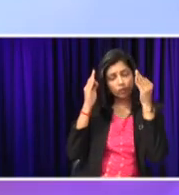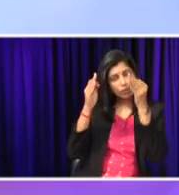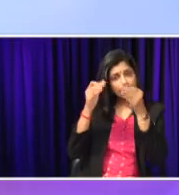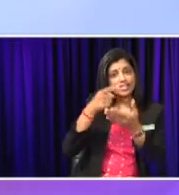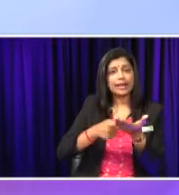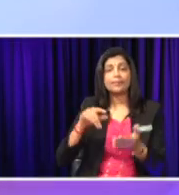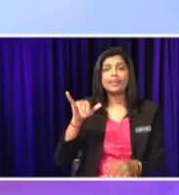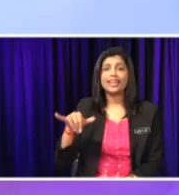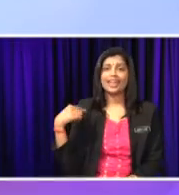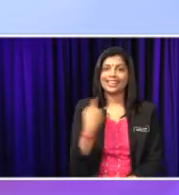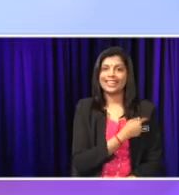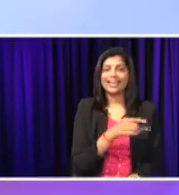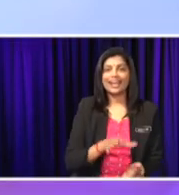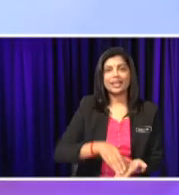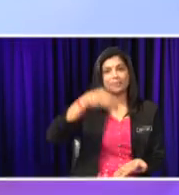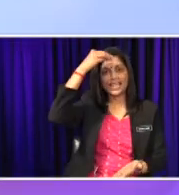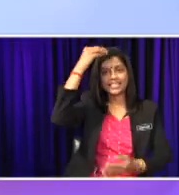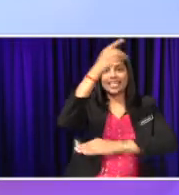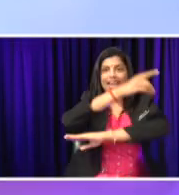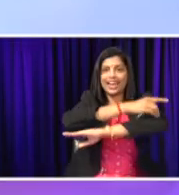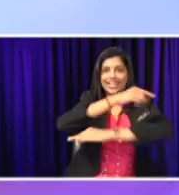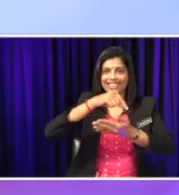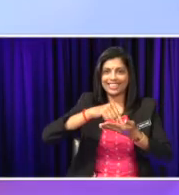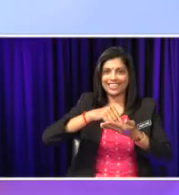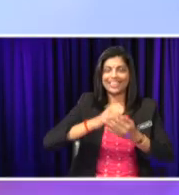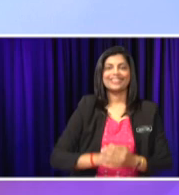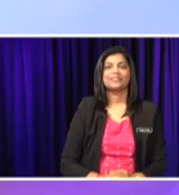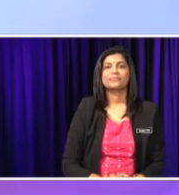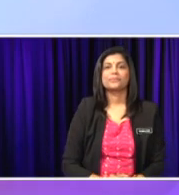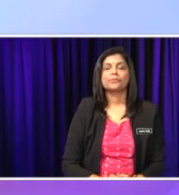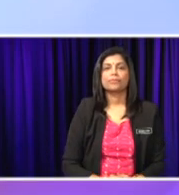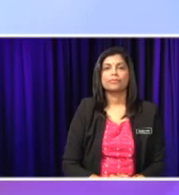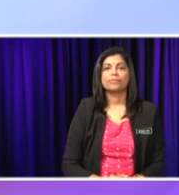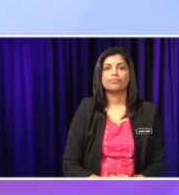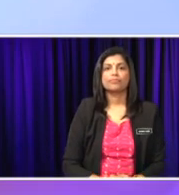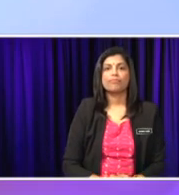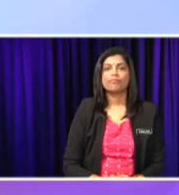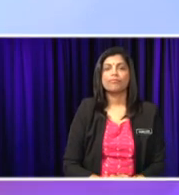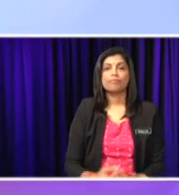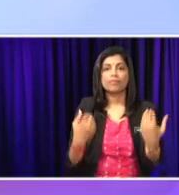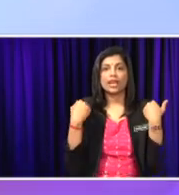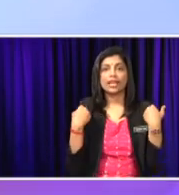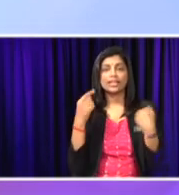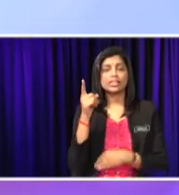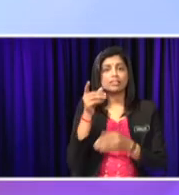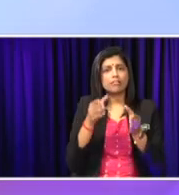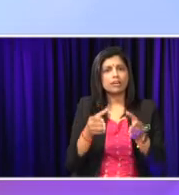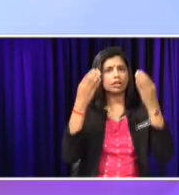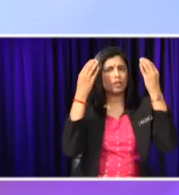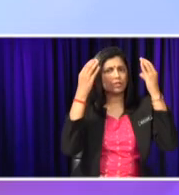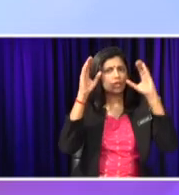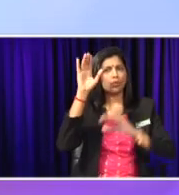kita pelajari pada hari ini Baiklah hari ini Abang Fizi tidak berkeserangan saya bersama-sama dengan seorang guru yang cukup